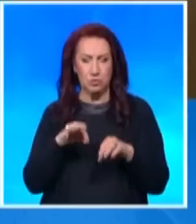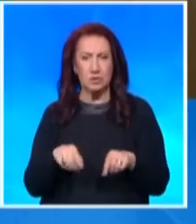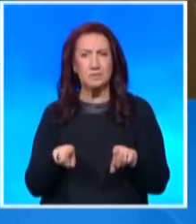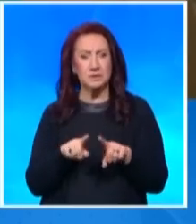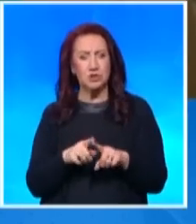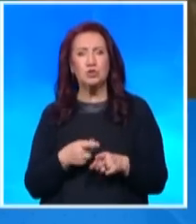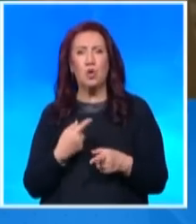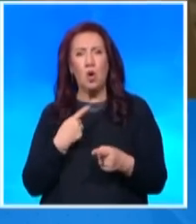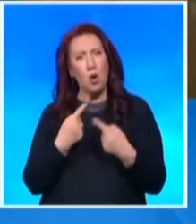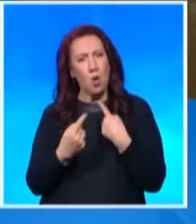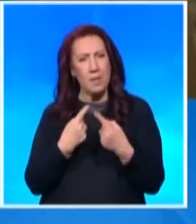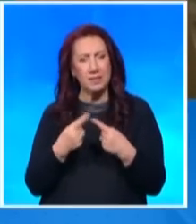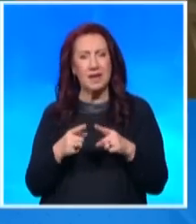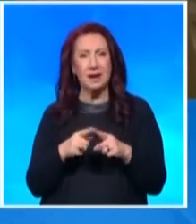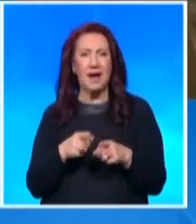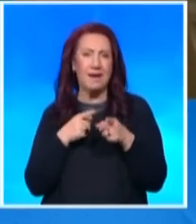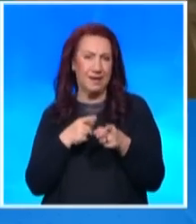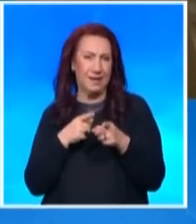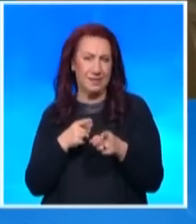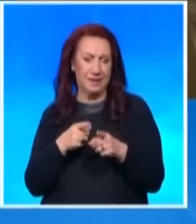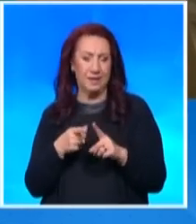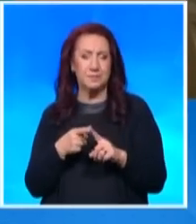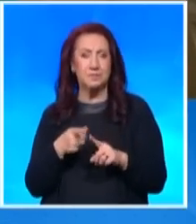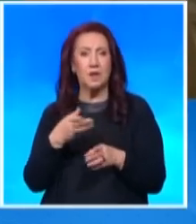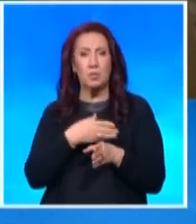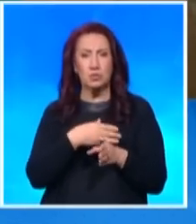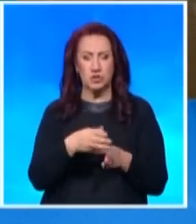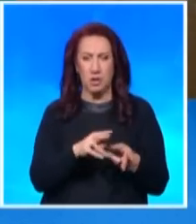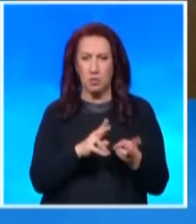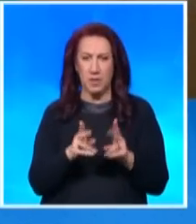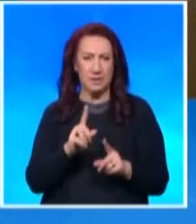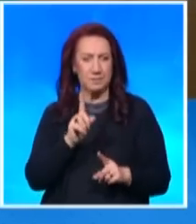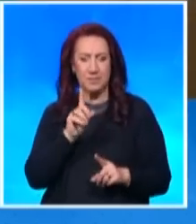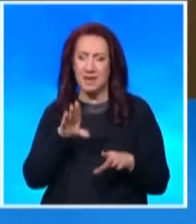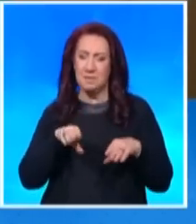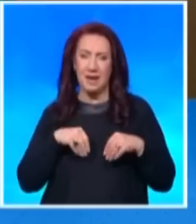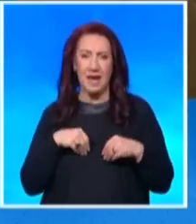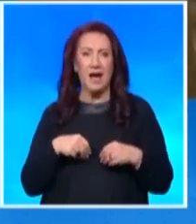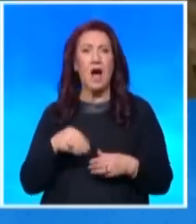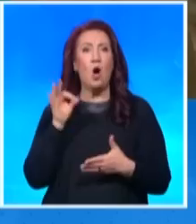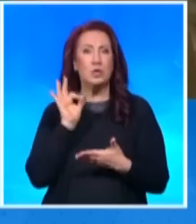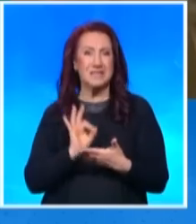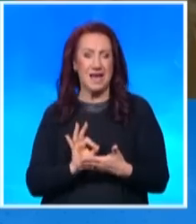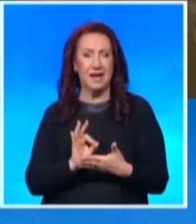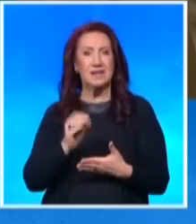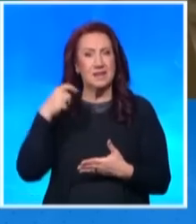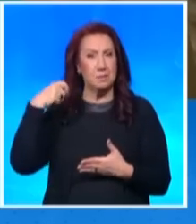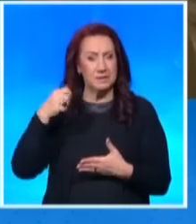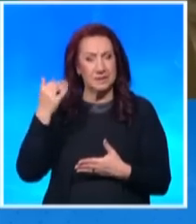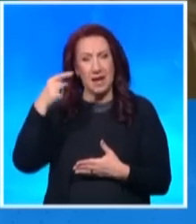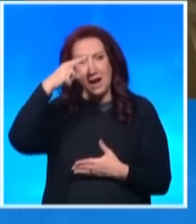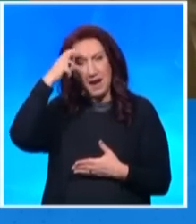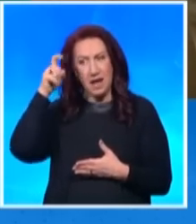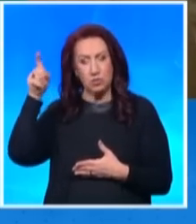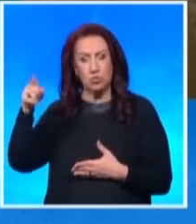се чуха на Дондуков 2. От Продължаваме промяната не се съгласиха с оценката на държавния глава, че през лятото, когато той подреди